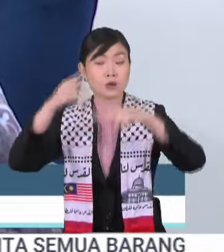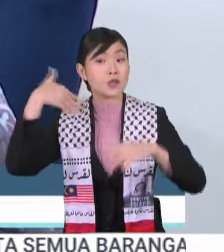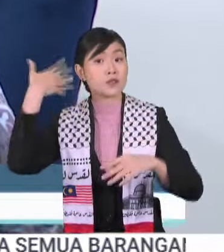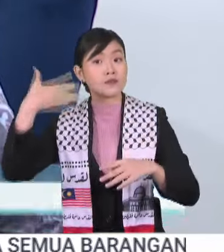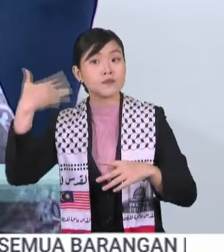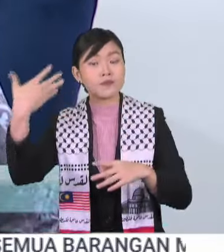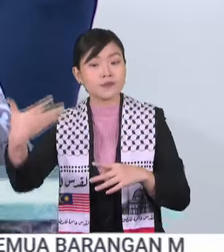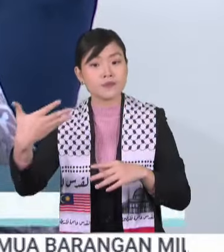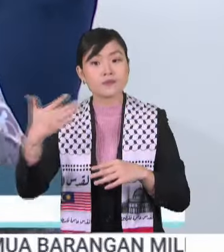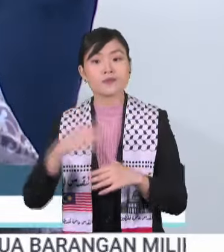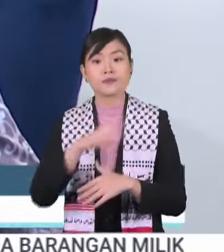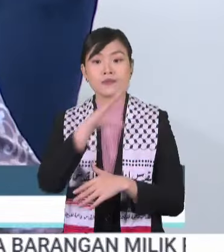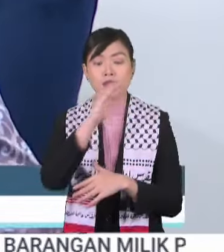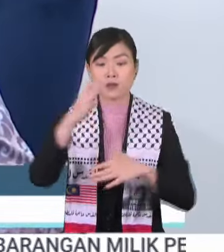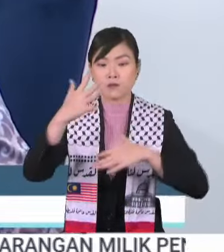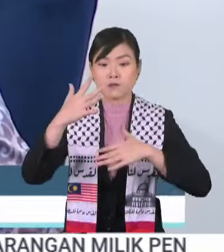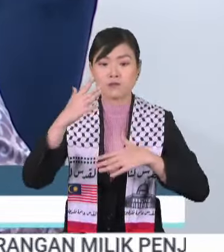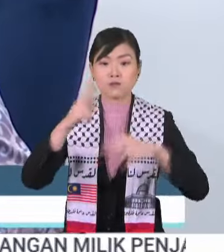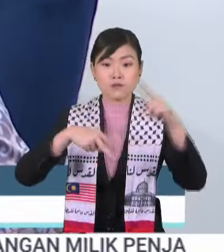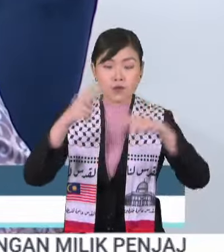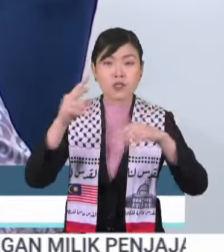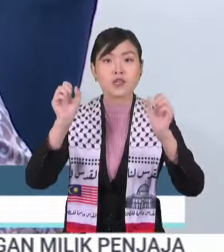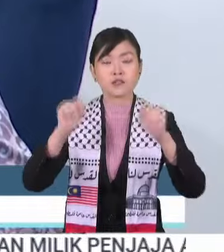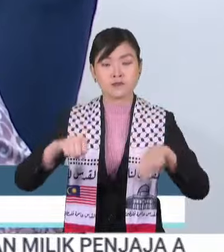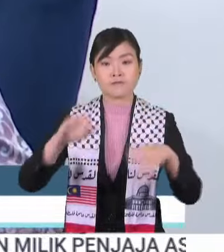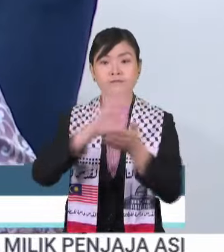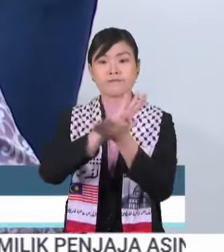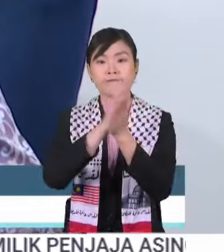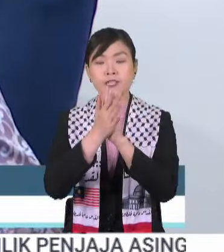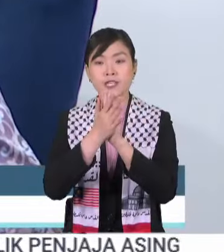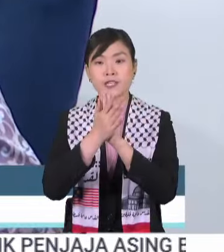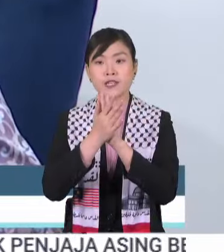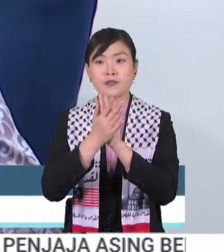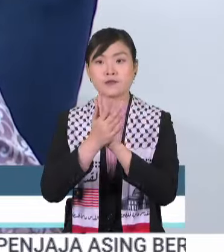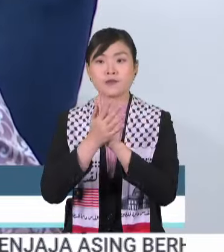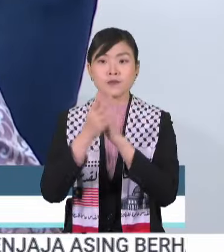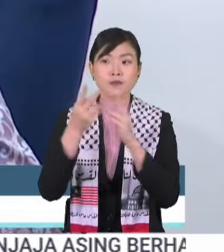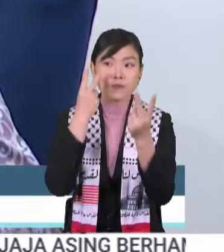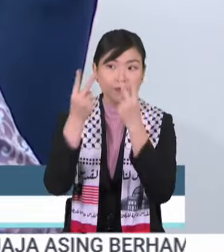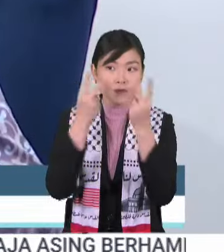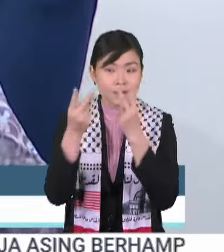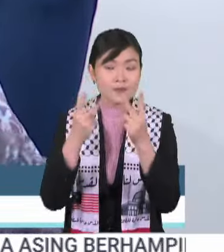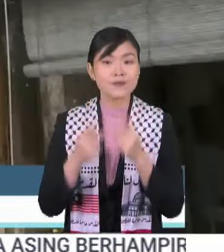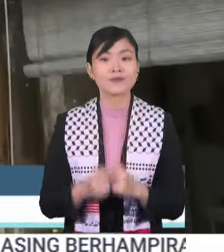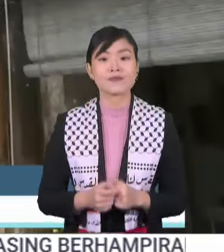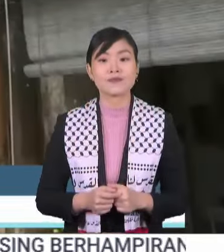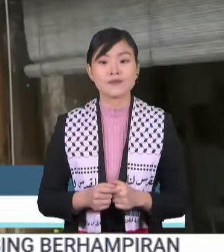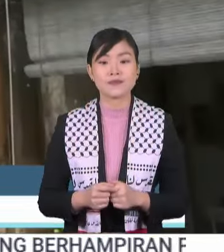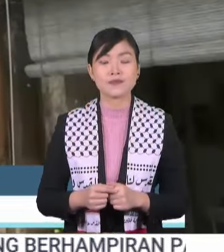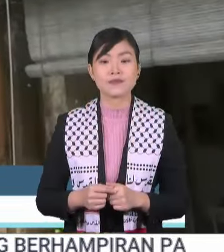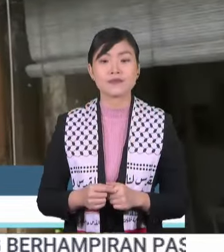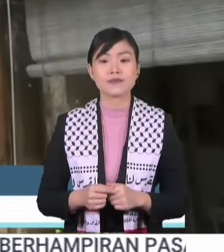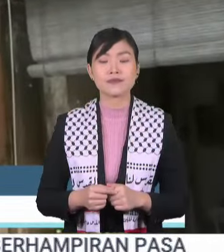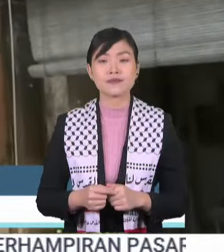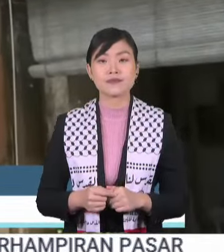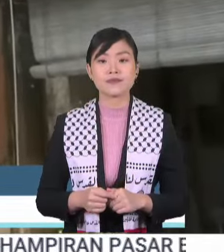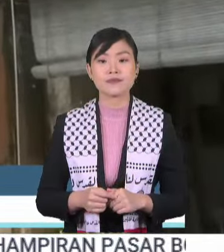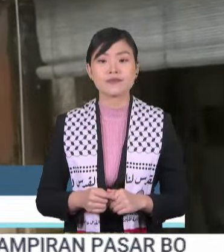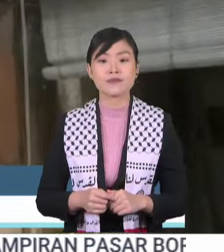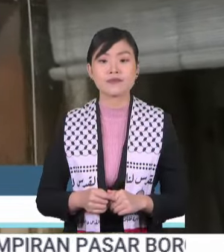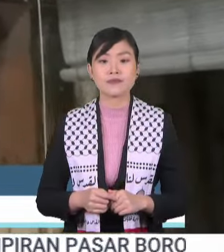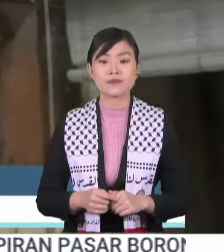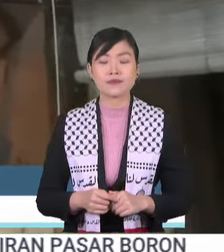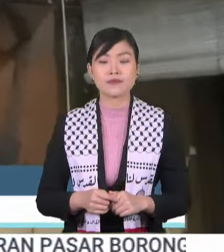bangunan-bangunan yang boleh diadikan sebagai tempat tarikan pelancongan menjadi Apa nama tumpuan mur-mur ini jugalah kita